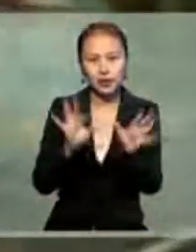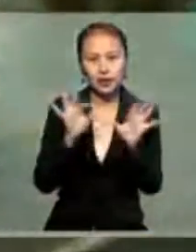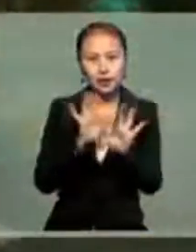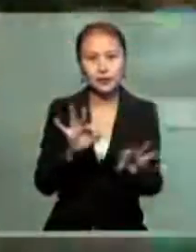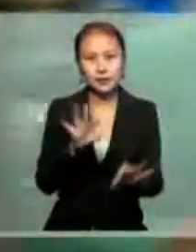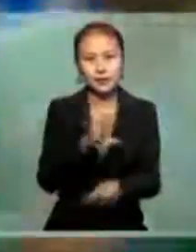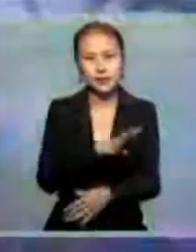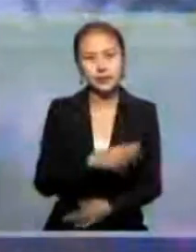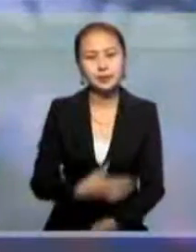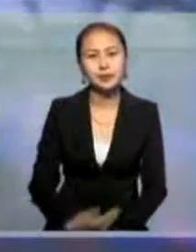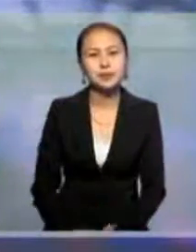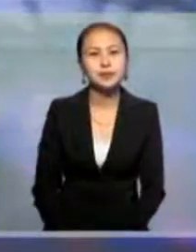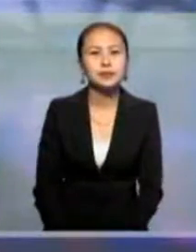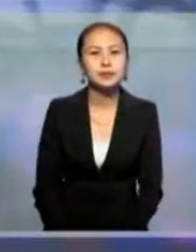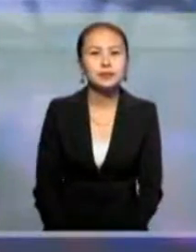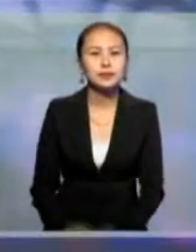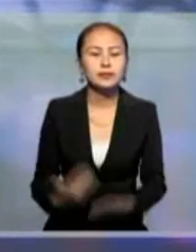қозғады.